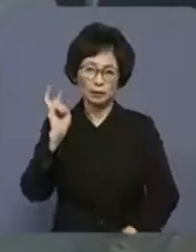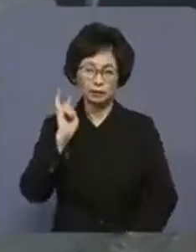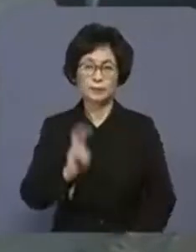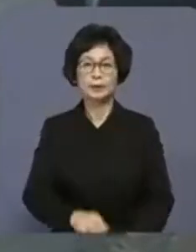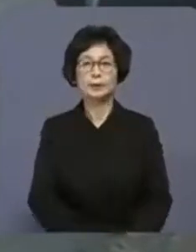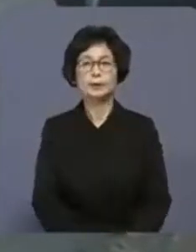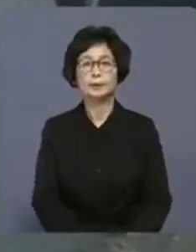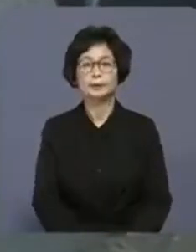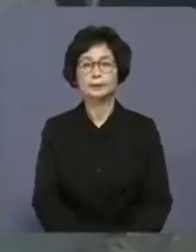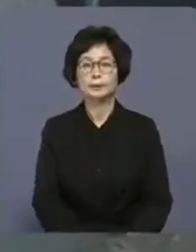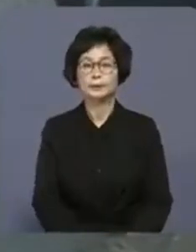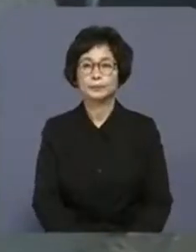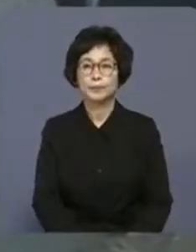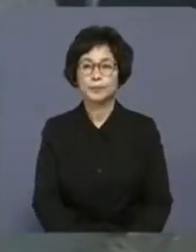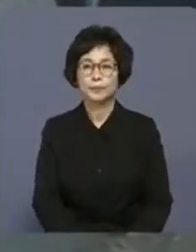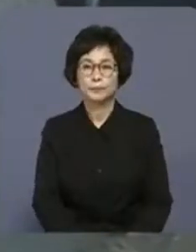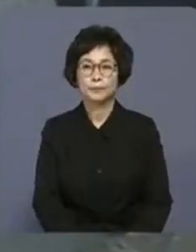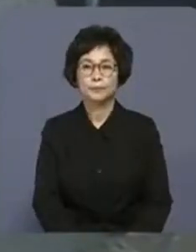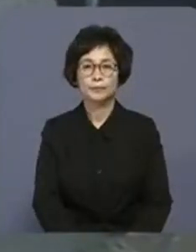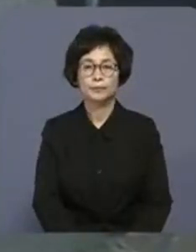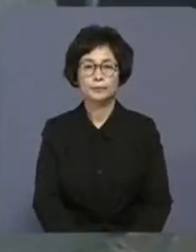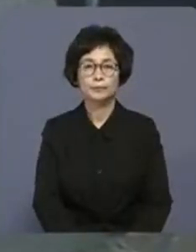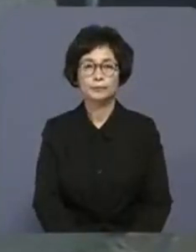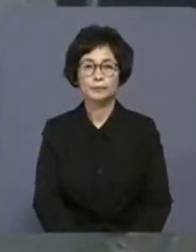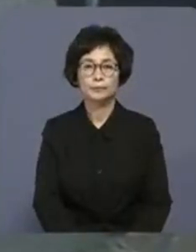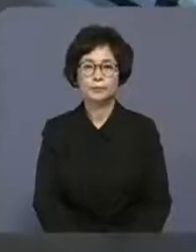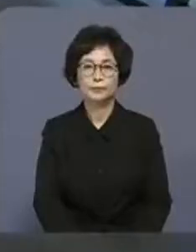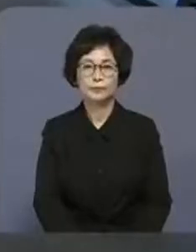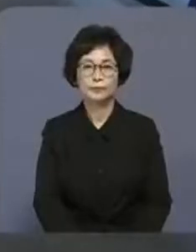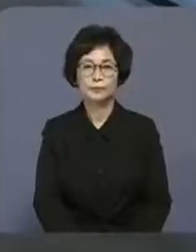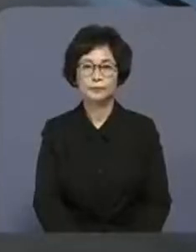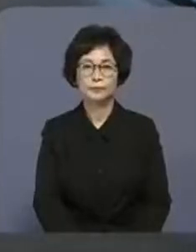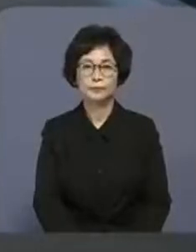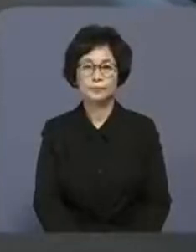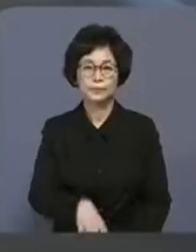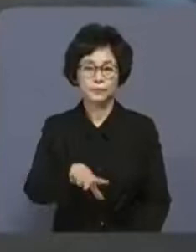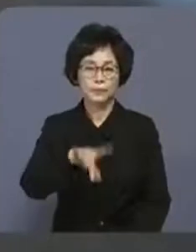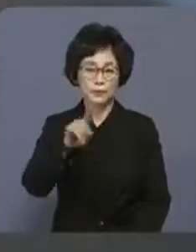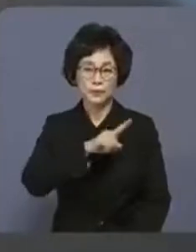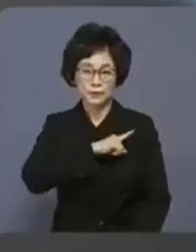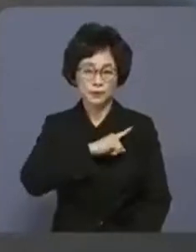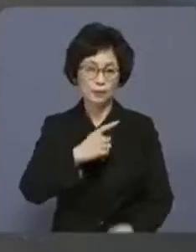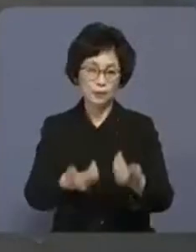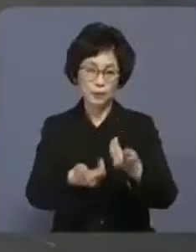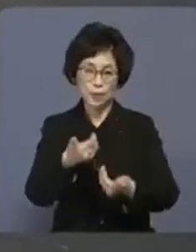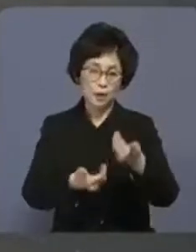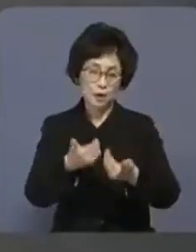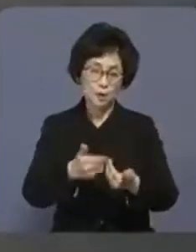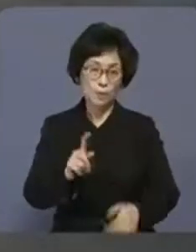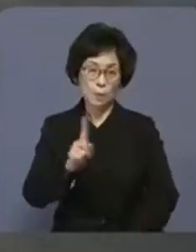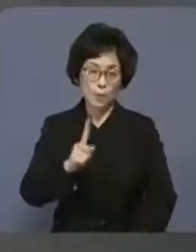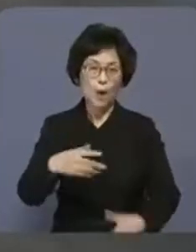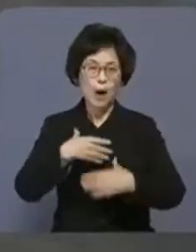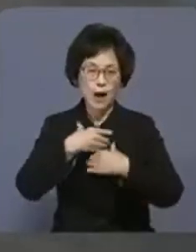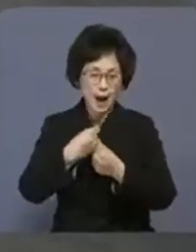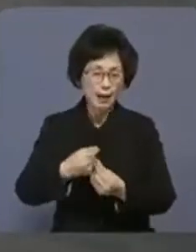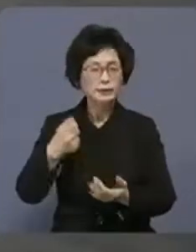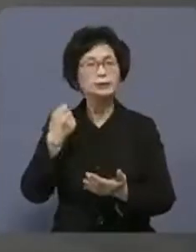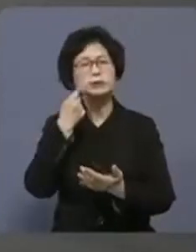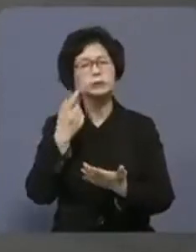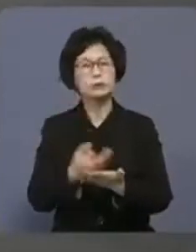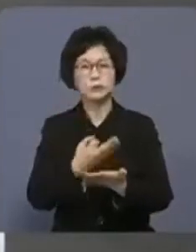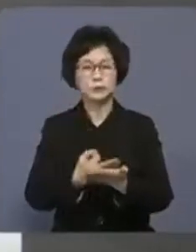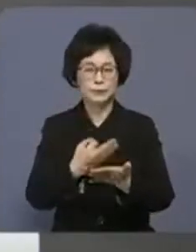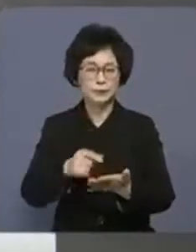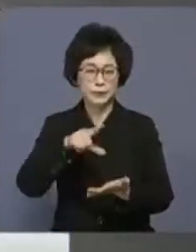자세히 짚어 보도록 하겠습니다 기발한 헤어지자고 줘 예 자 먼저 가장 논란의 핵심이 되고 있는 안전 의미 문제에 대해서 간략하게 먼저